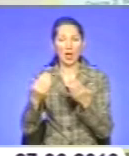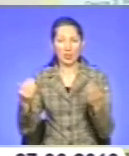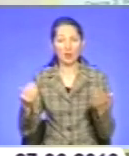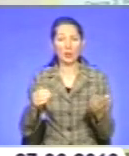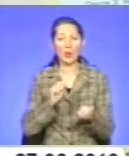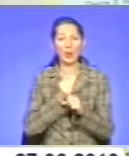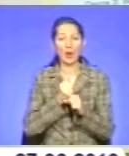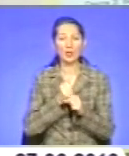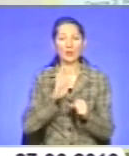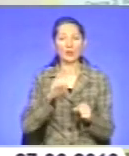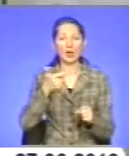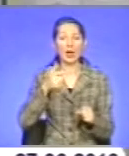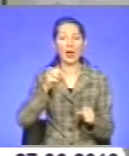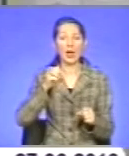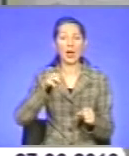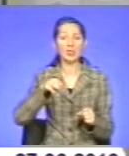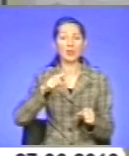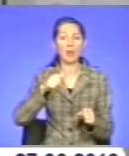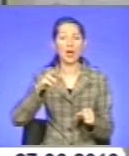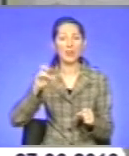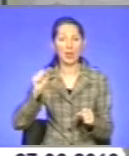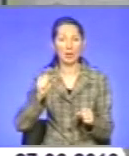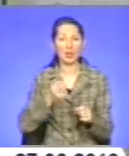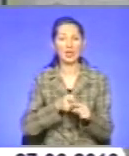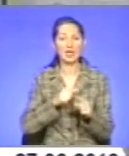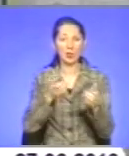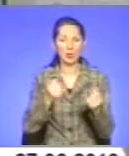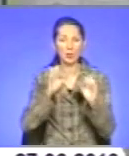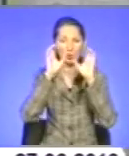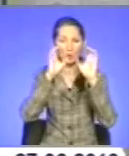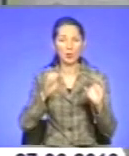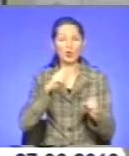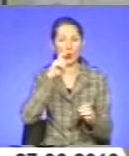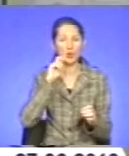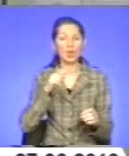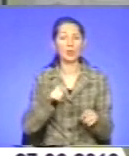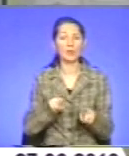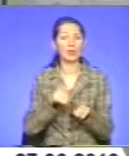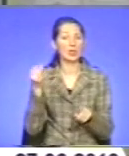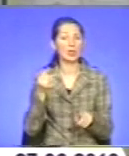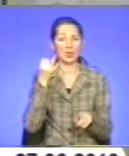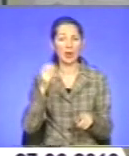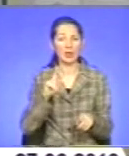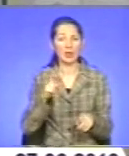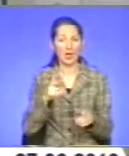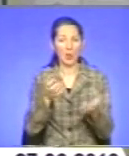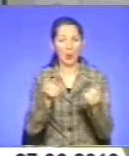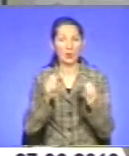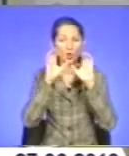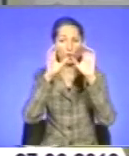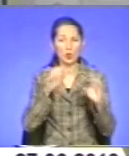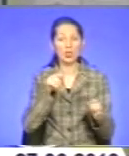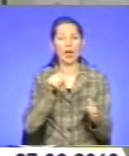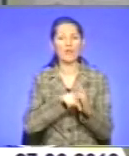приймалась Конституція України. Також цікава є праця Вадима Гетьмана, як приймалась Конституція України. У ній вже